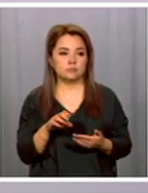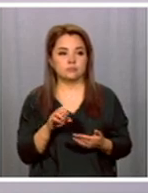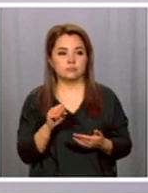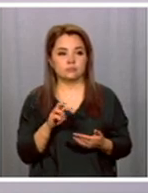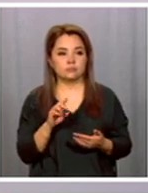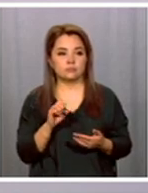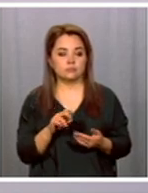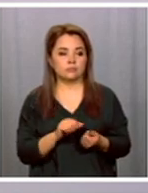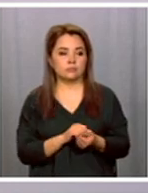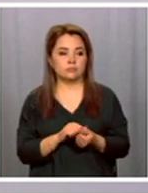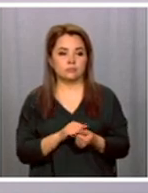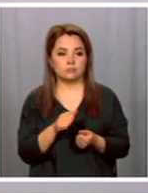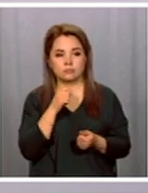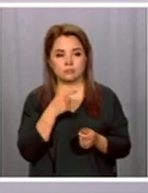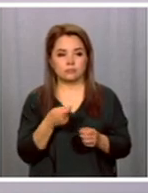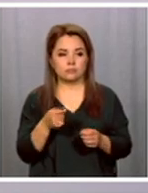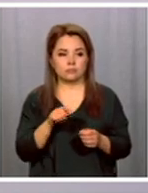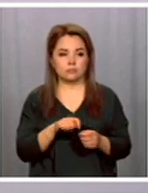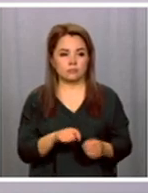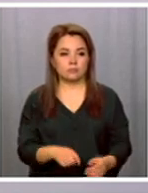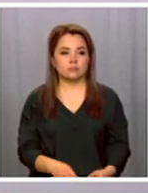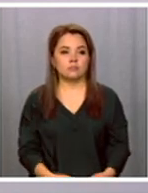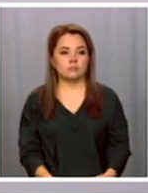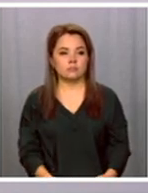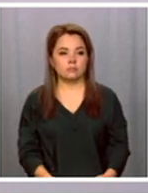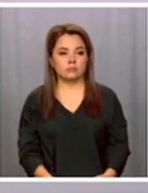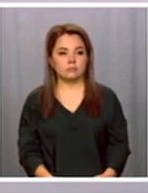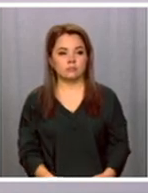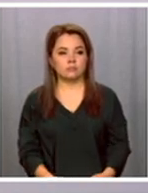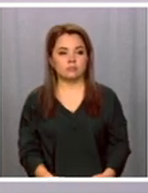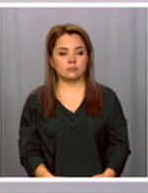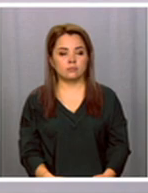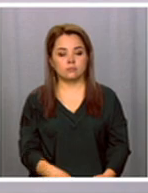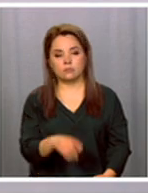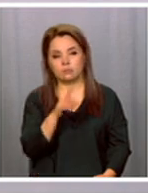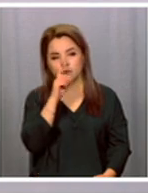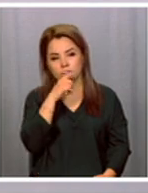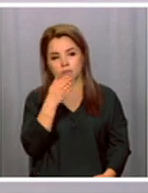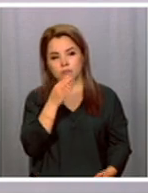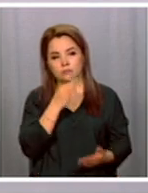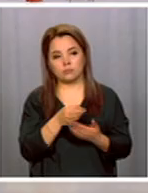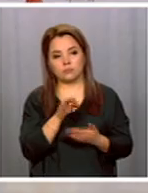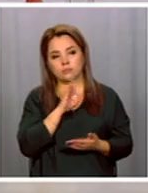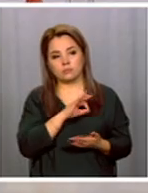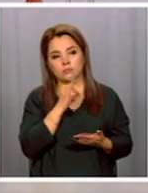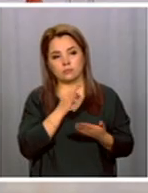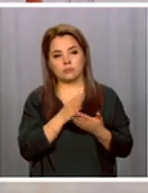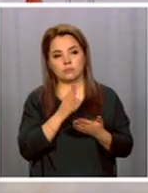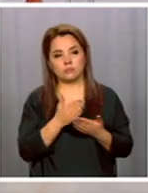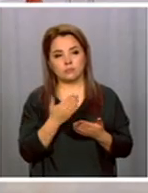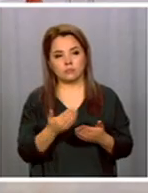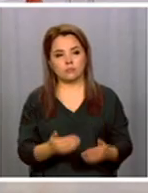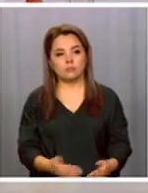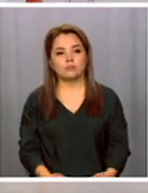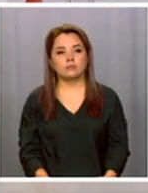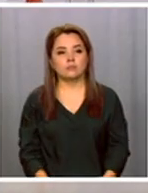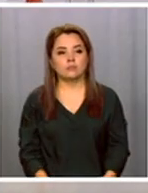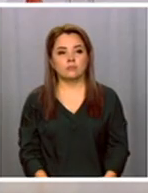қағазын байқап көреміз. Ол үшін біз осы жердегі қышқылды пайдаланамыз.